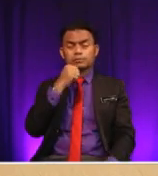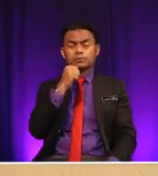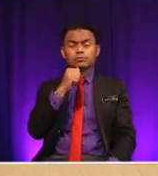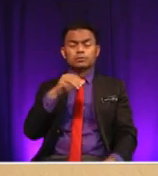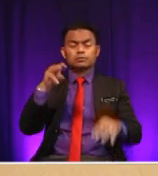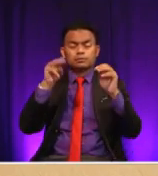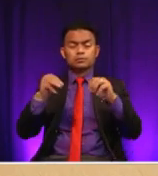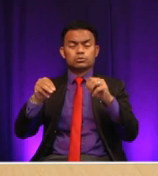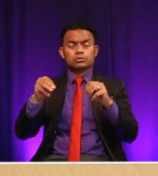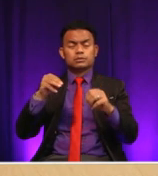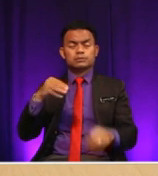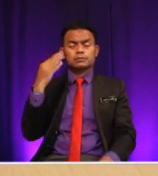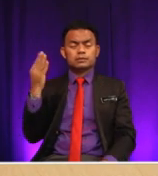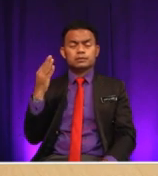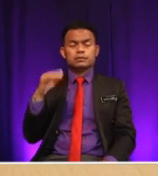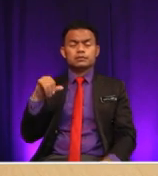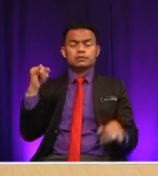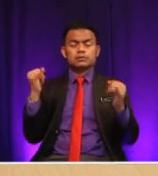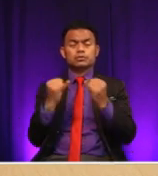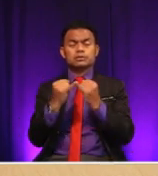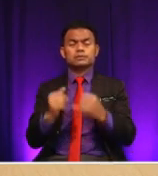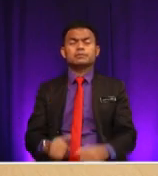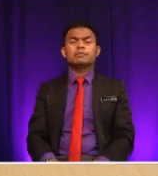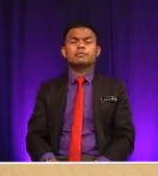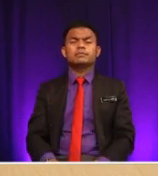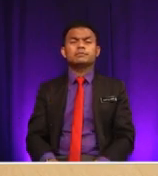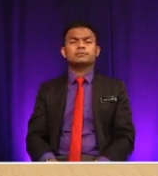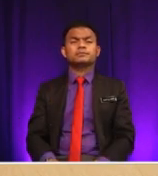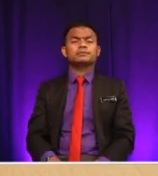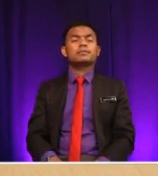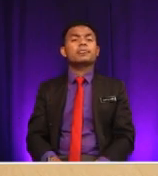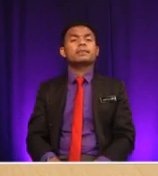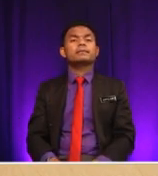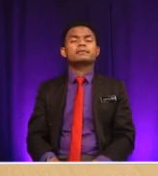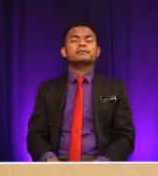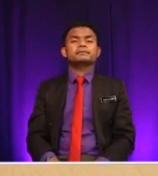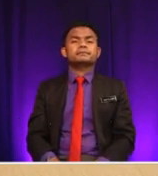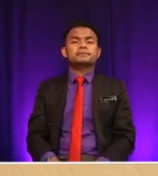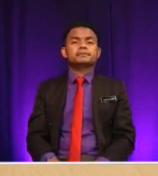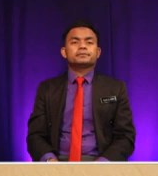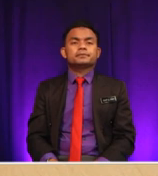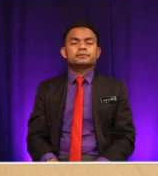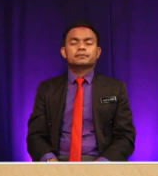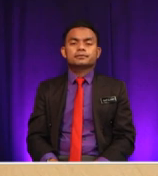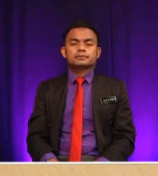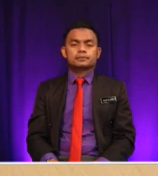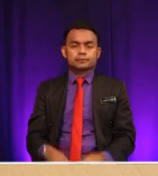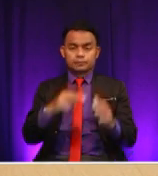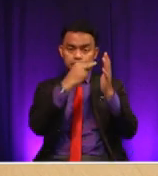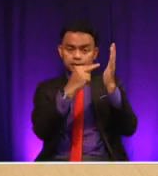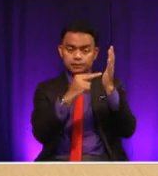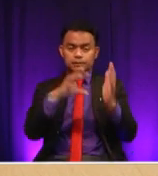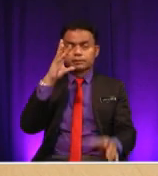wajiblah dijaga Oke seterusnya dia kata sini oke rangkap yang ke seterusnya perangkat yang ke-6 Oke kalau